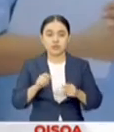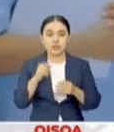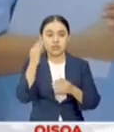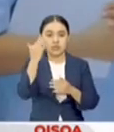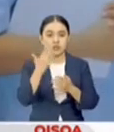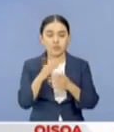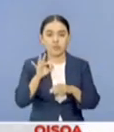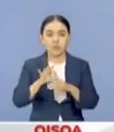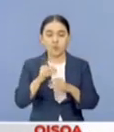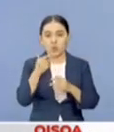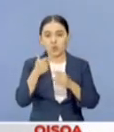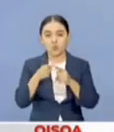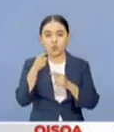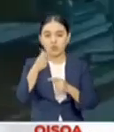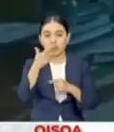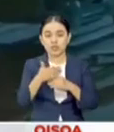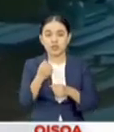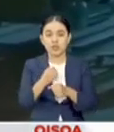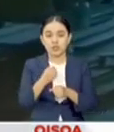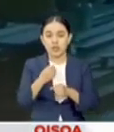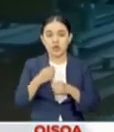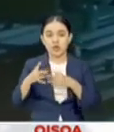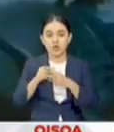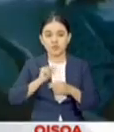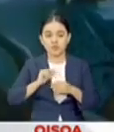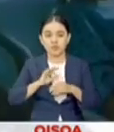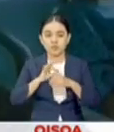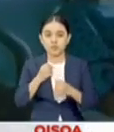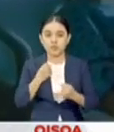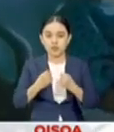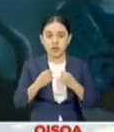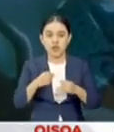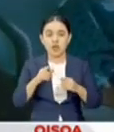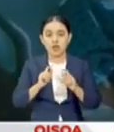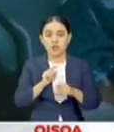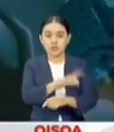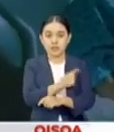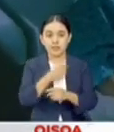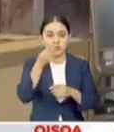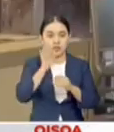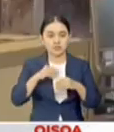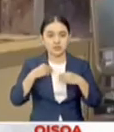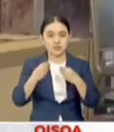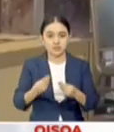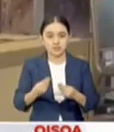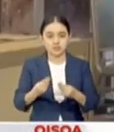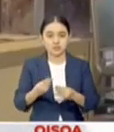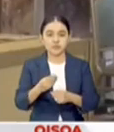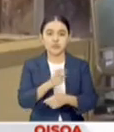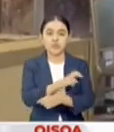Maqsad bemorlar uzog'ini yaqin qilish, o'zaro hamkorlikni mustahkamlash orqali tibbiy tajribalar bilan bo'lishish.